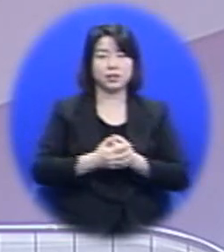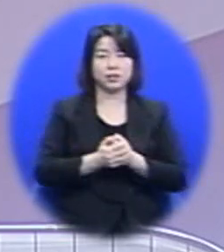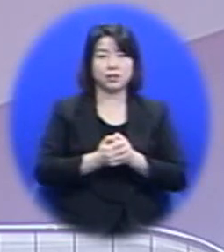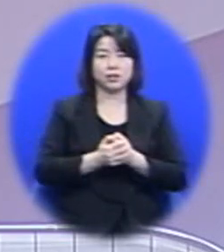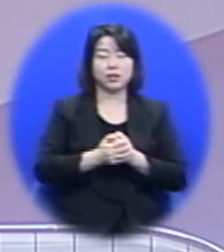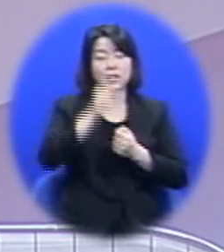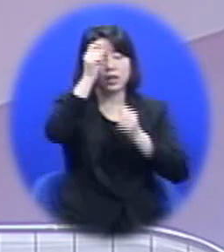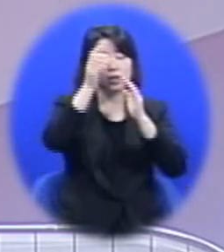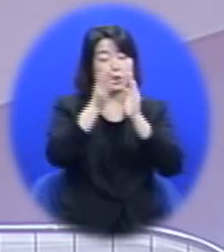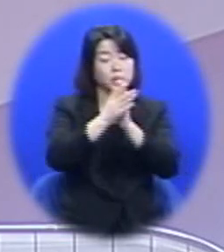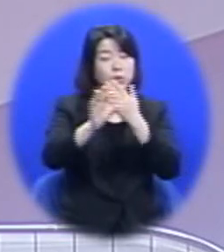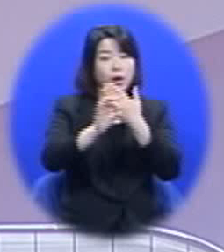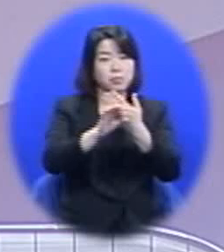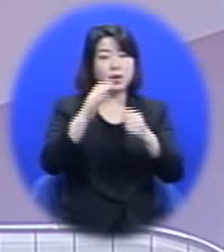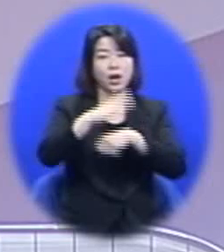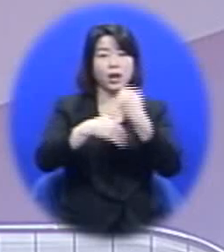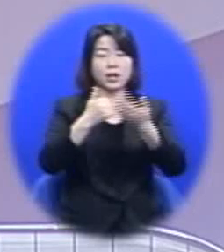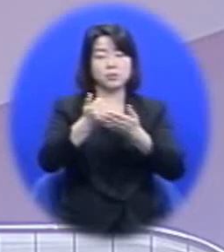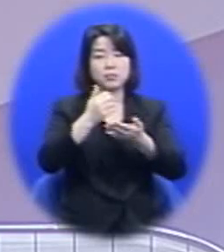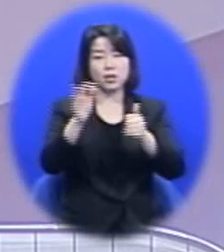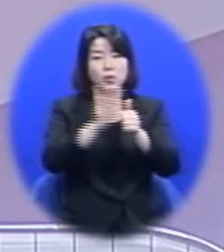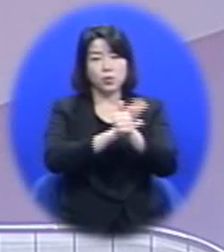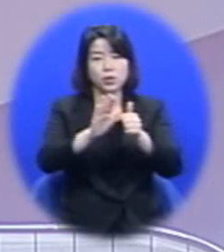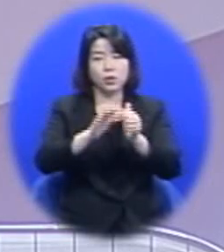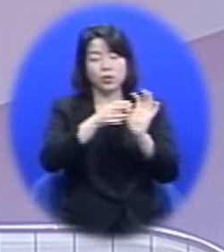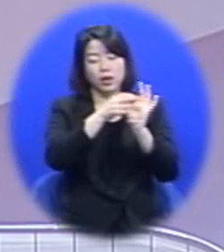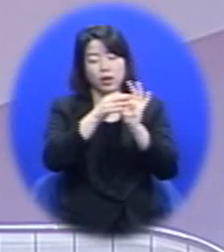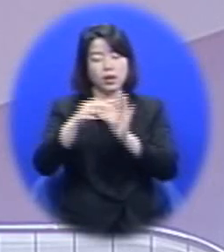왜? 기도하면 하나님의 위로가 계속 오니까.